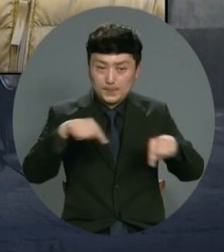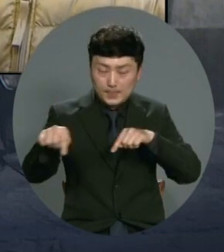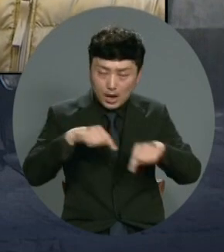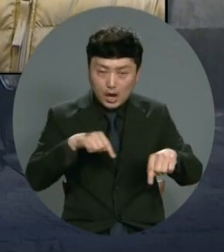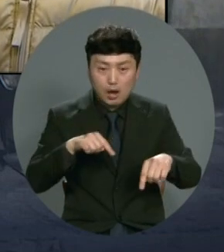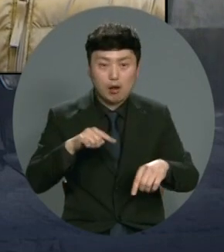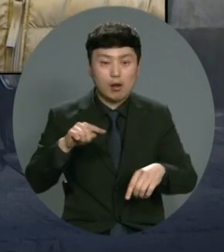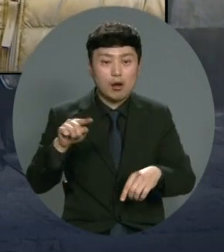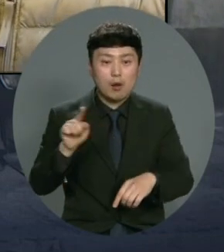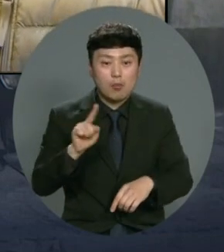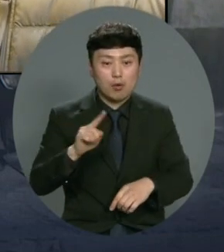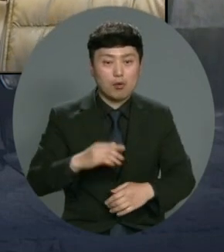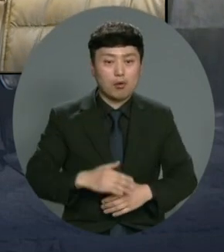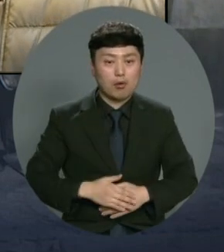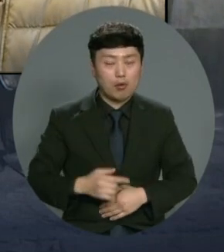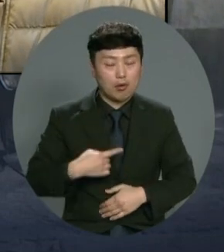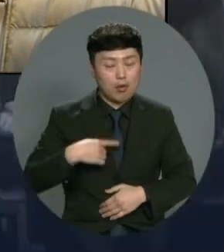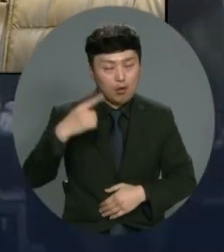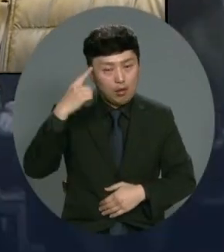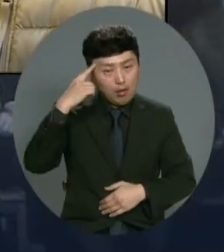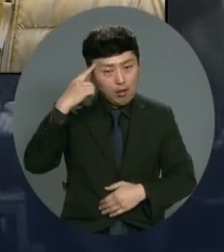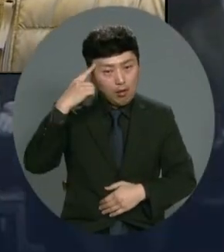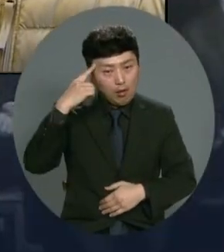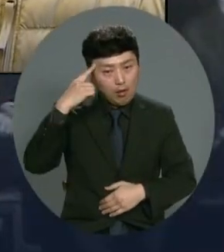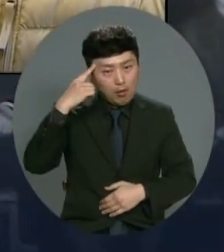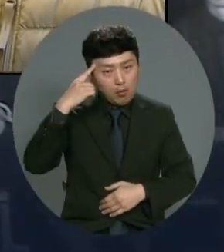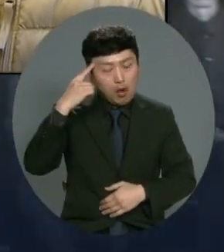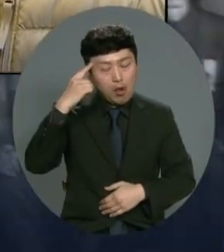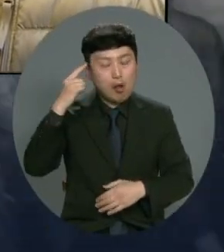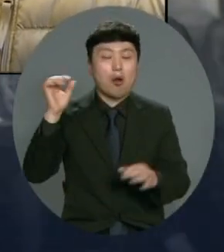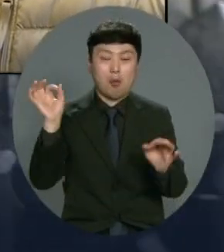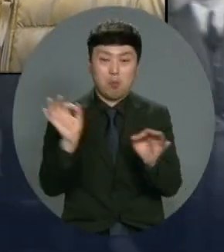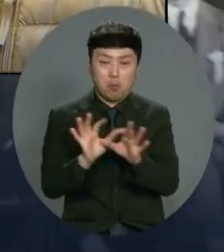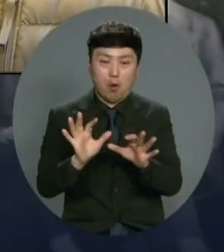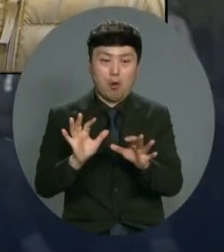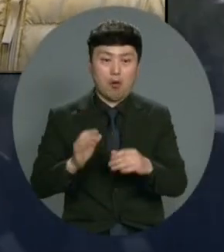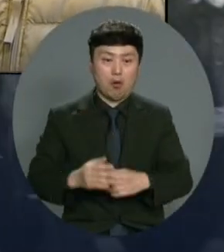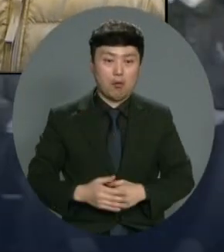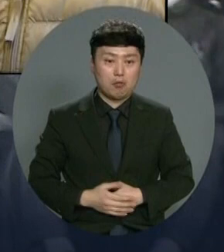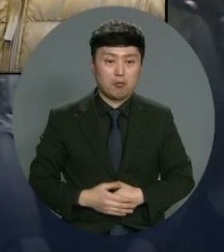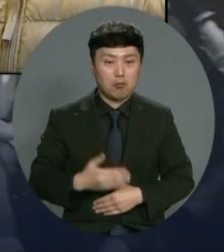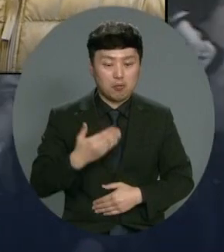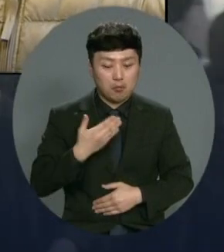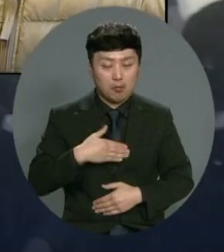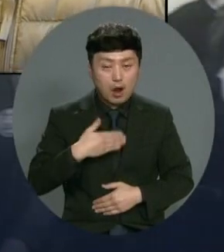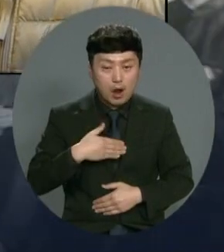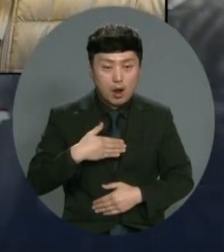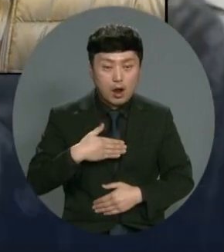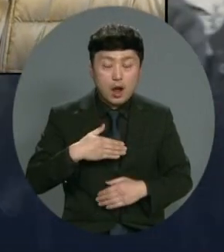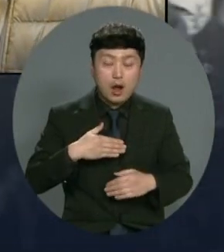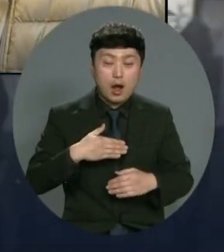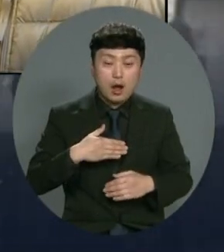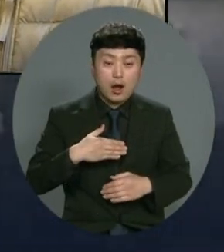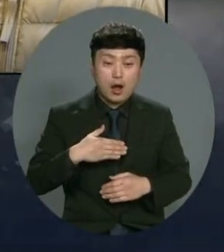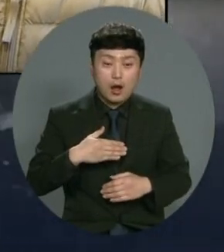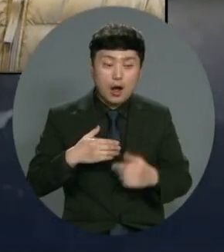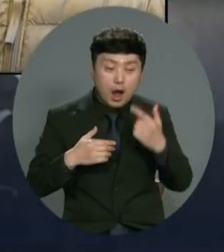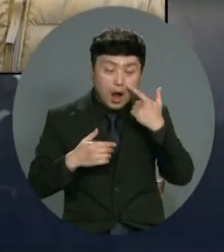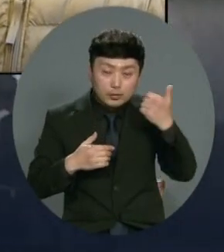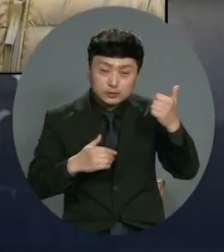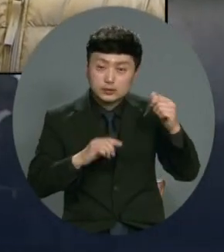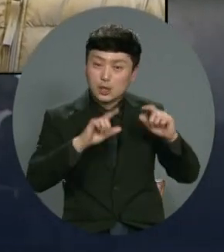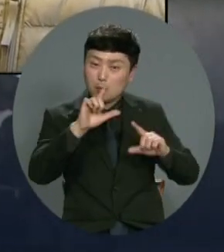이런 거는 이제 내가 전혀 생각하지 못했던 거지요 그래서 내가 알고 있던